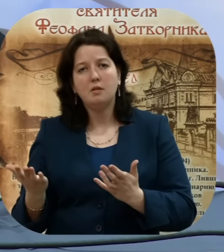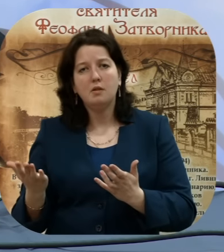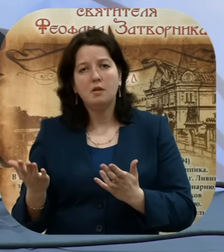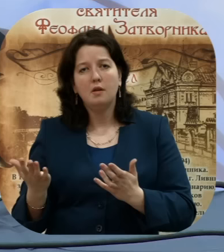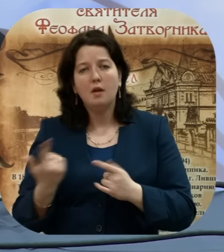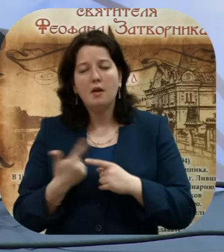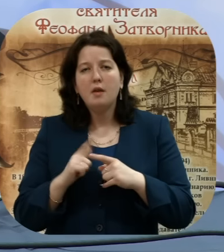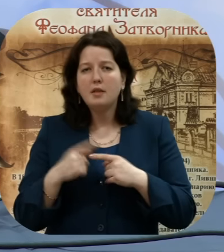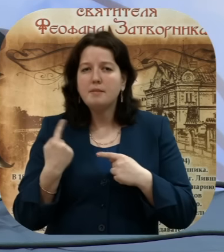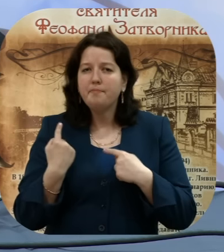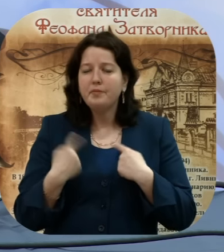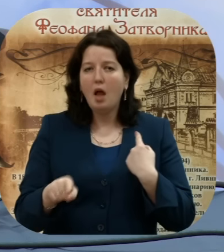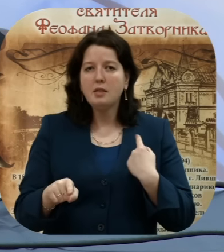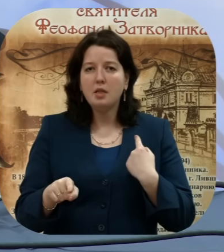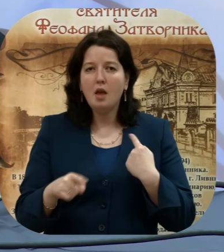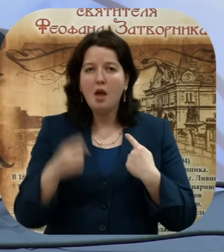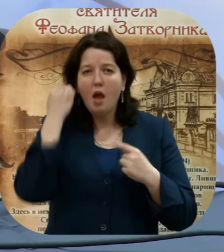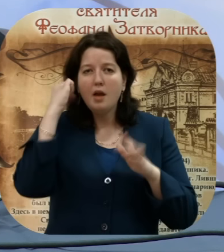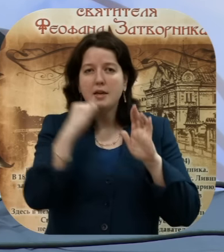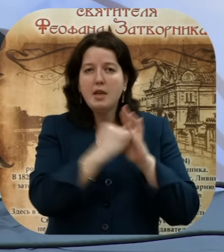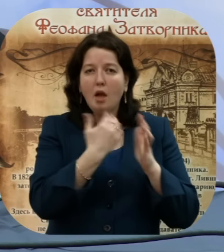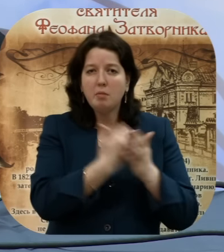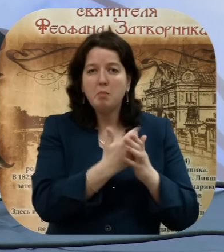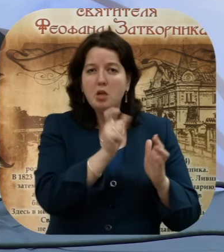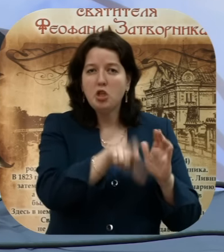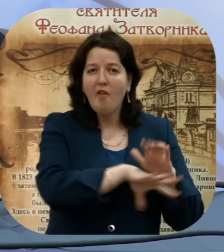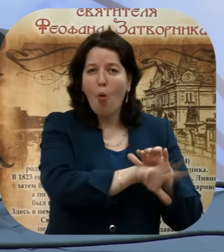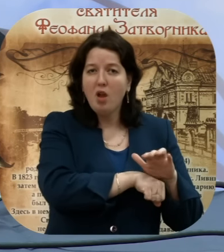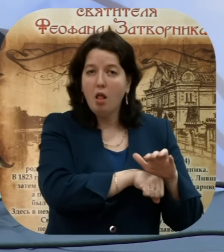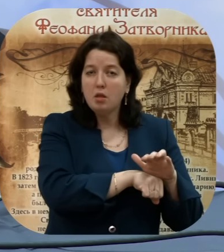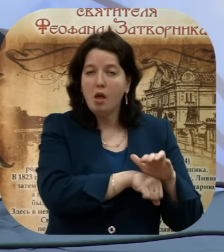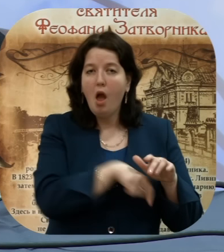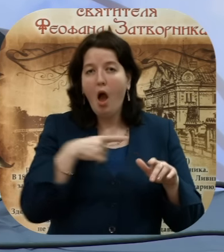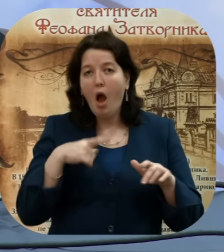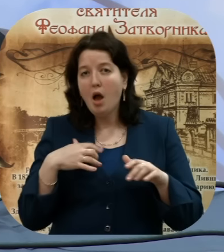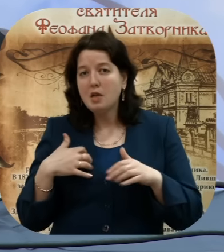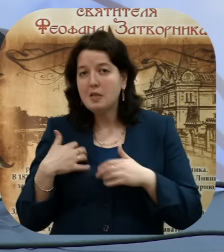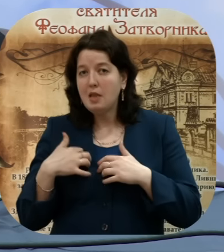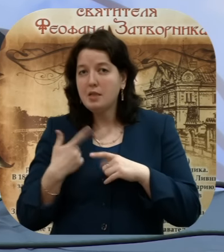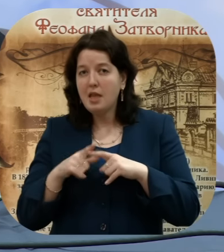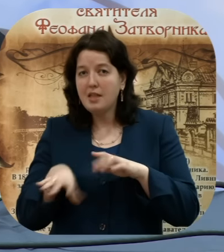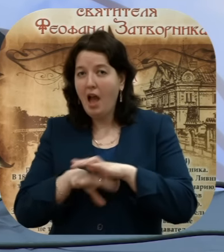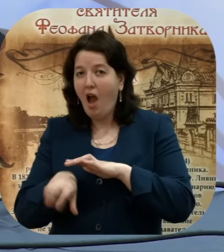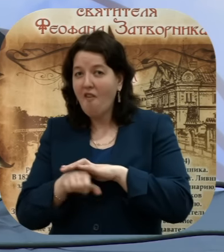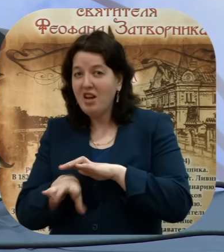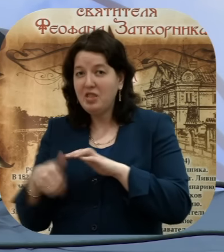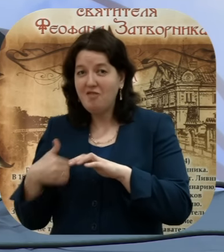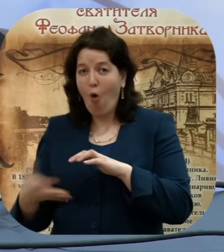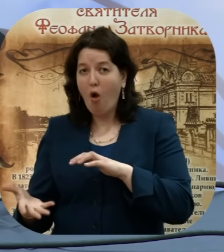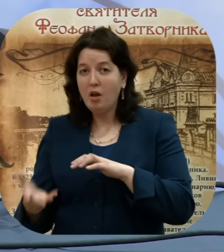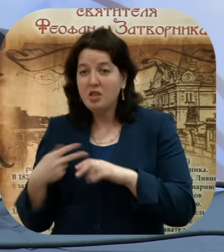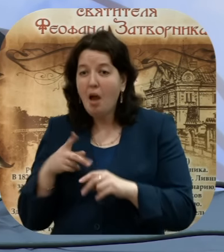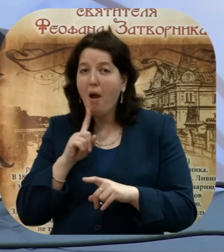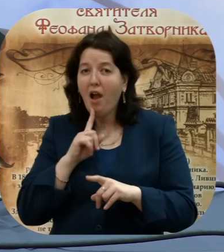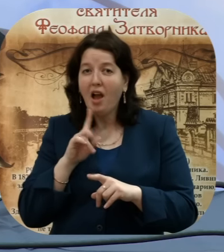страсть. Это совсем разные вещи. Грех – это вот украл, а страсть – это воровство. Я никого не